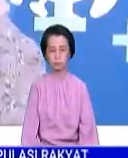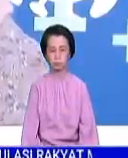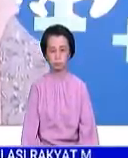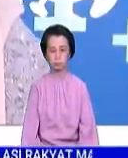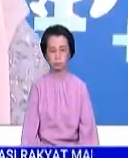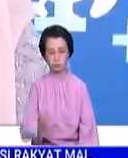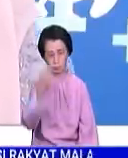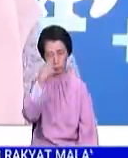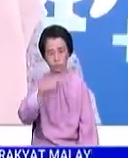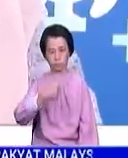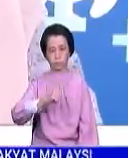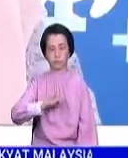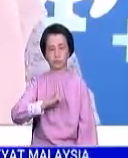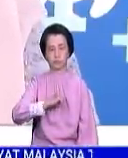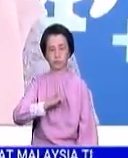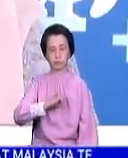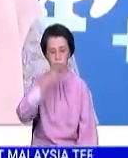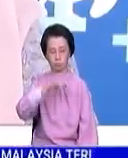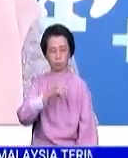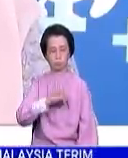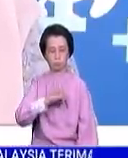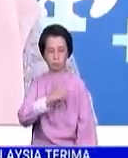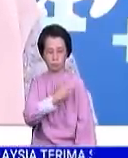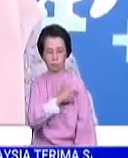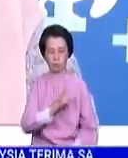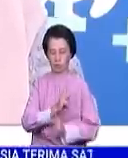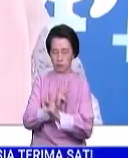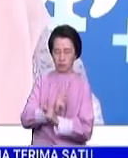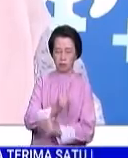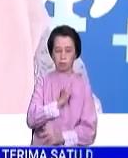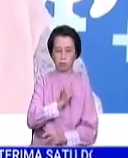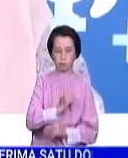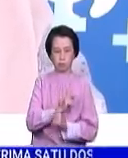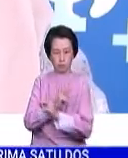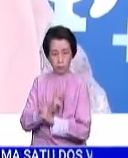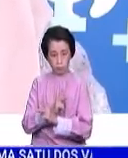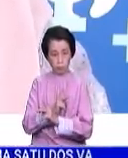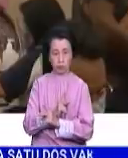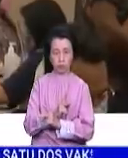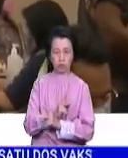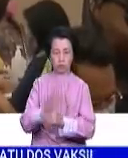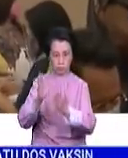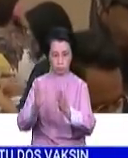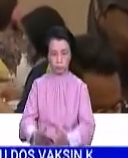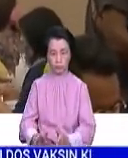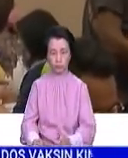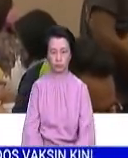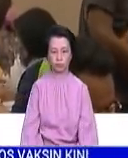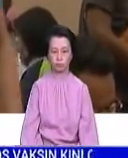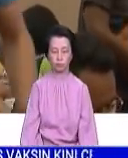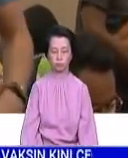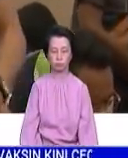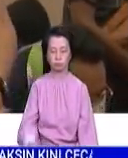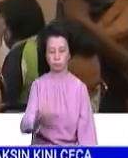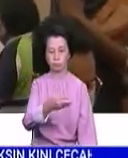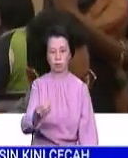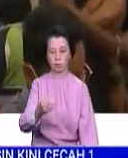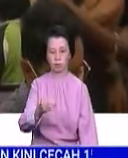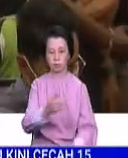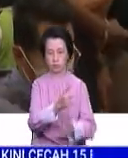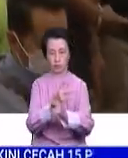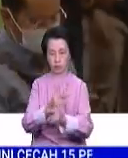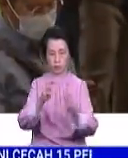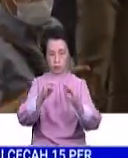untuk sendirilah, untuk macam sendiri jaga diri dan jaga keluarga lah semua dan juga masyarakat